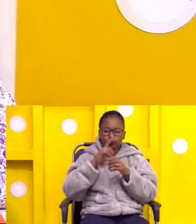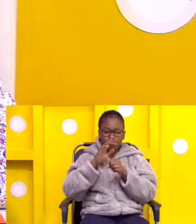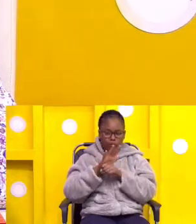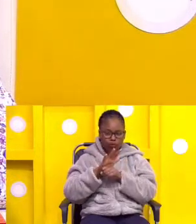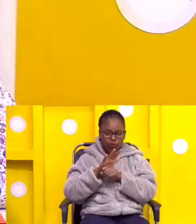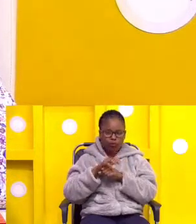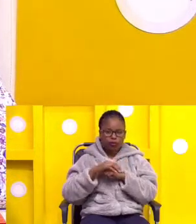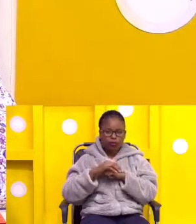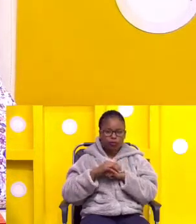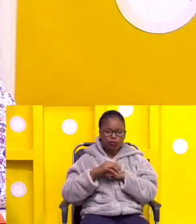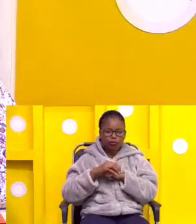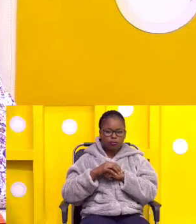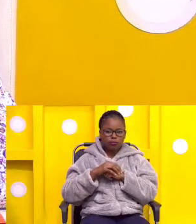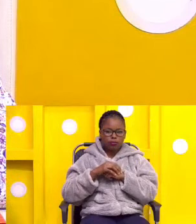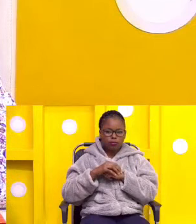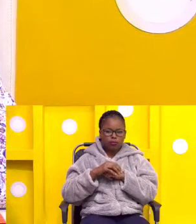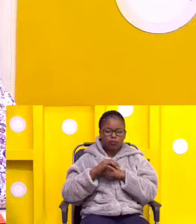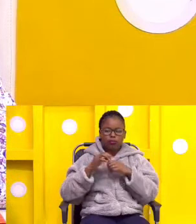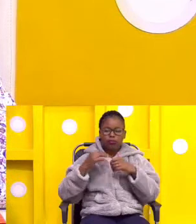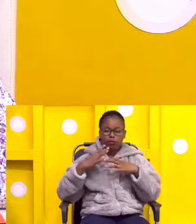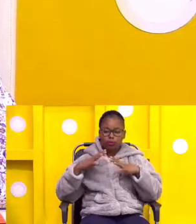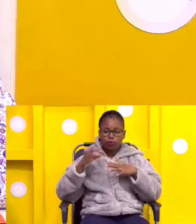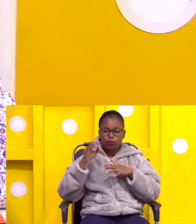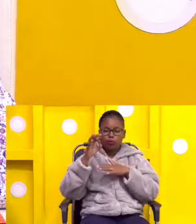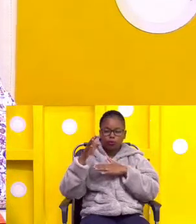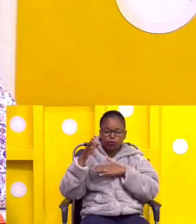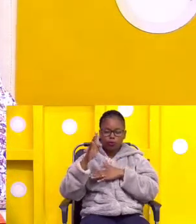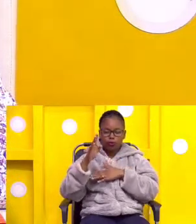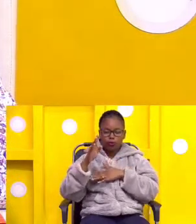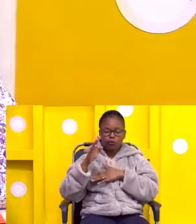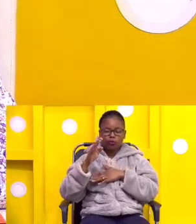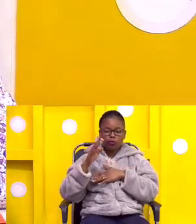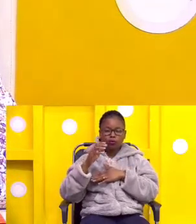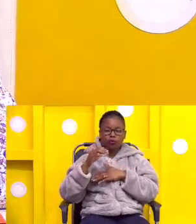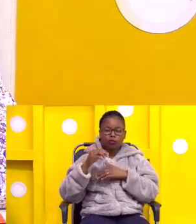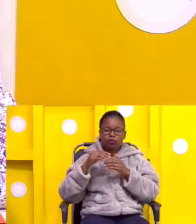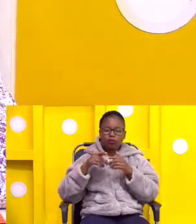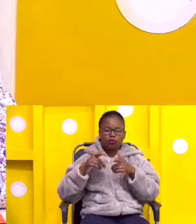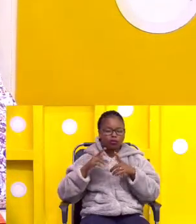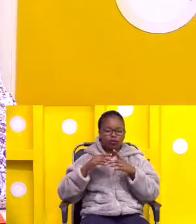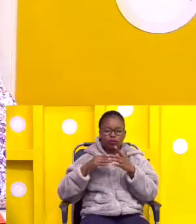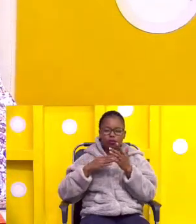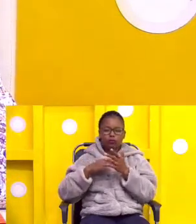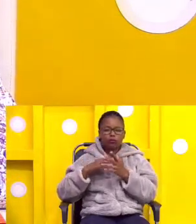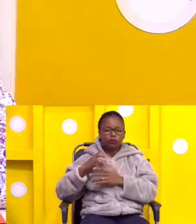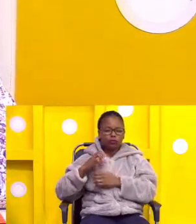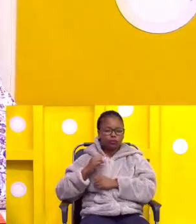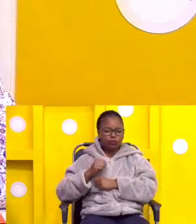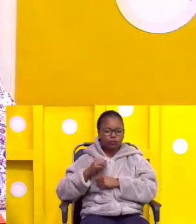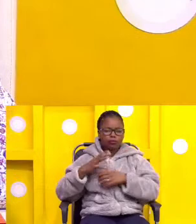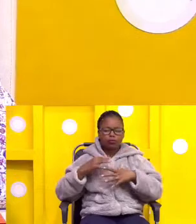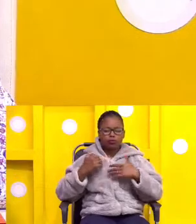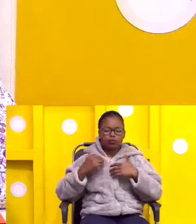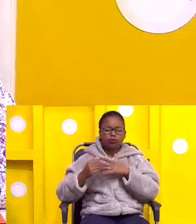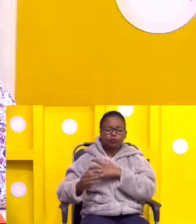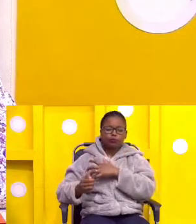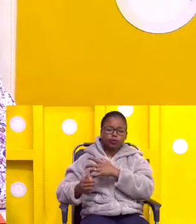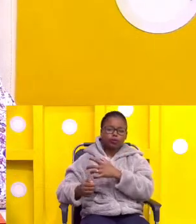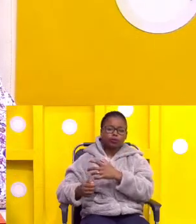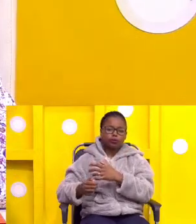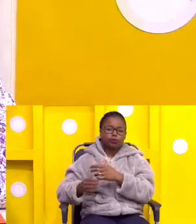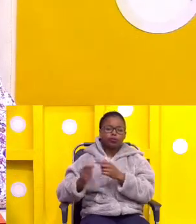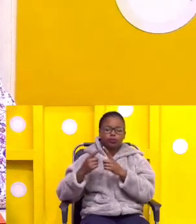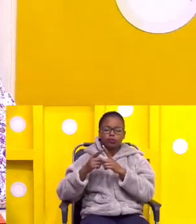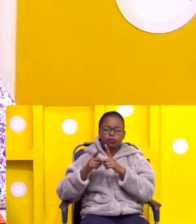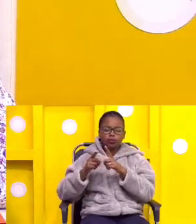ndungata na ngombo cia wira wa Ngai lekei tutige kwihoka andu aria mari na hinya lekei twihoke uthamaki